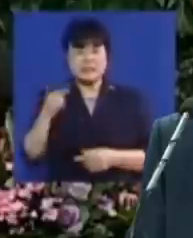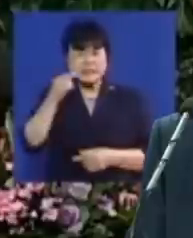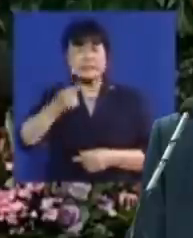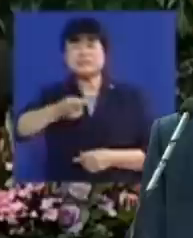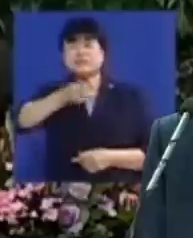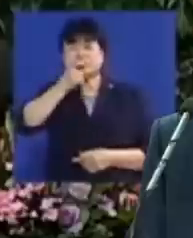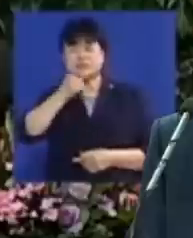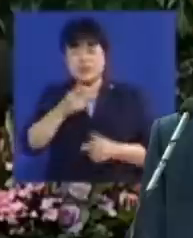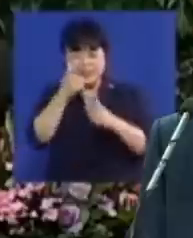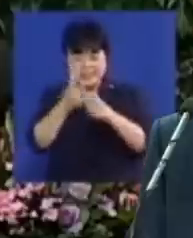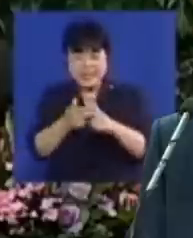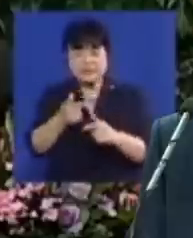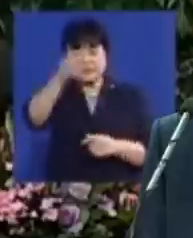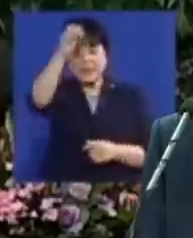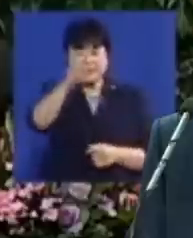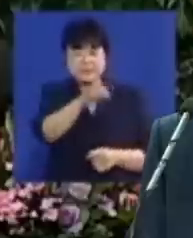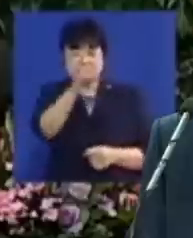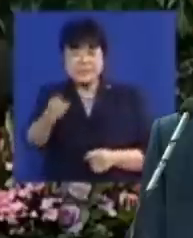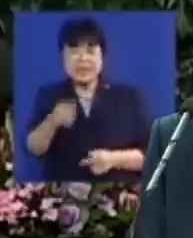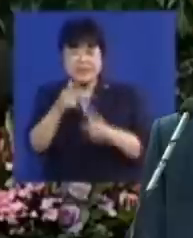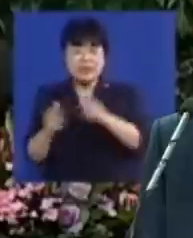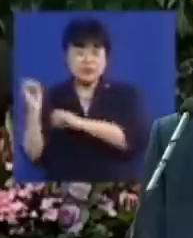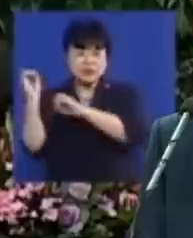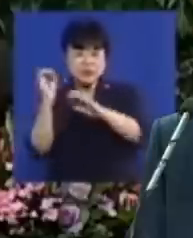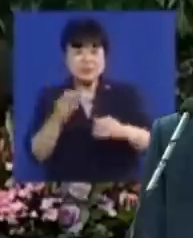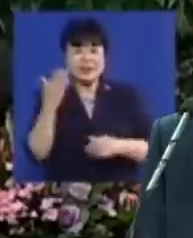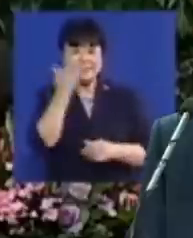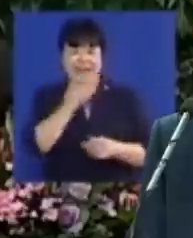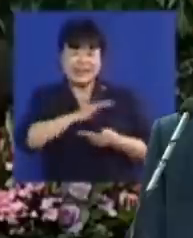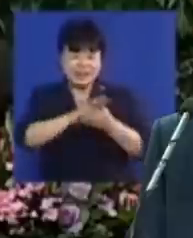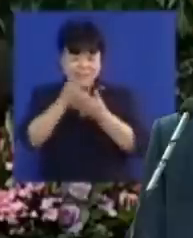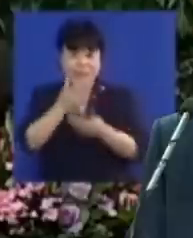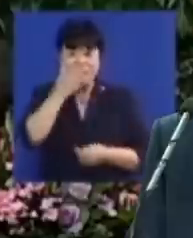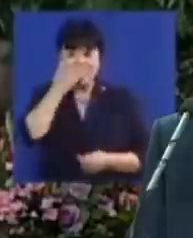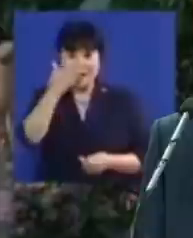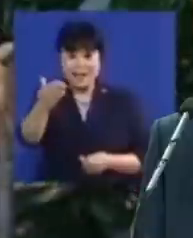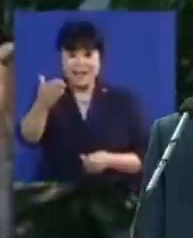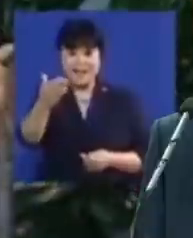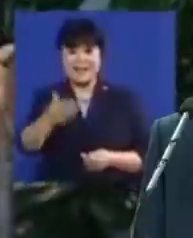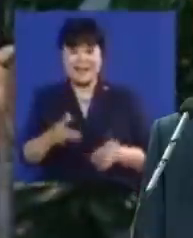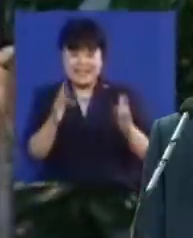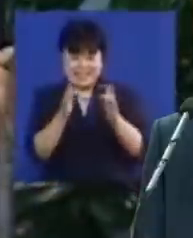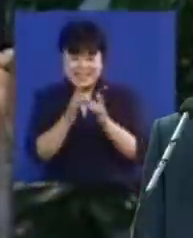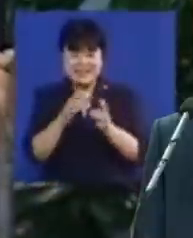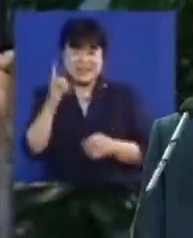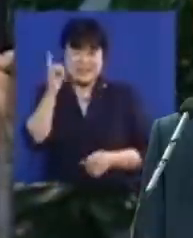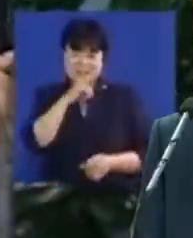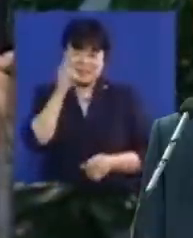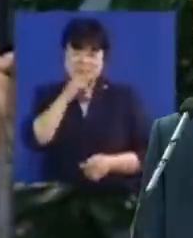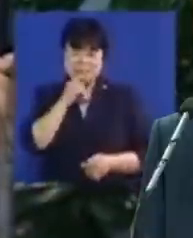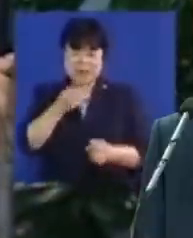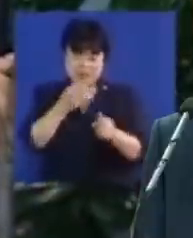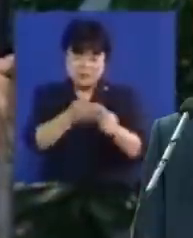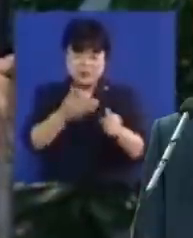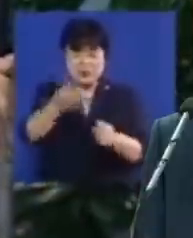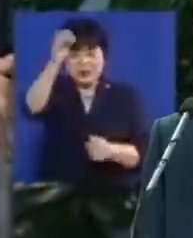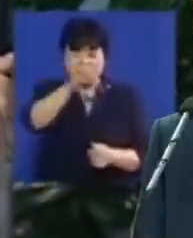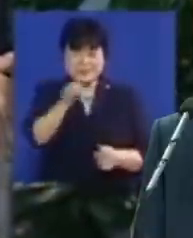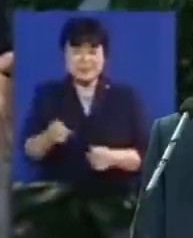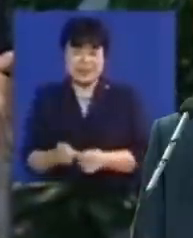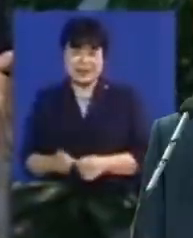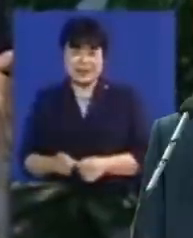물을 예수님의 십자가의 나무를 던지면 달아집니다. 인터넷에 아무리 악플을 해도 십자가를